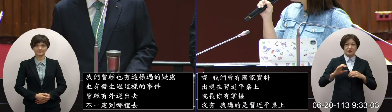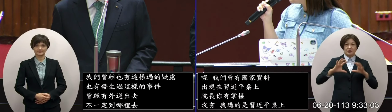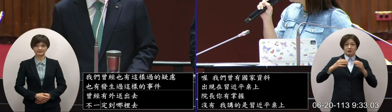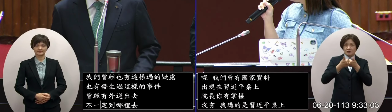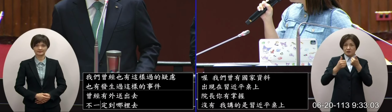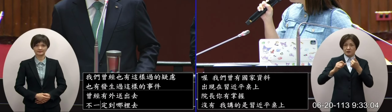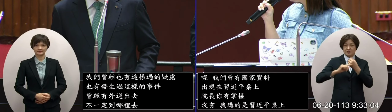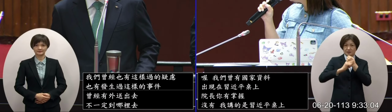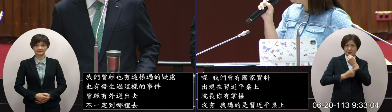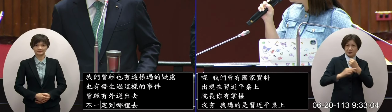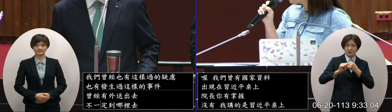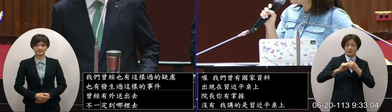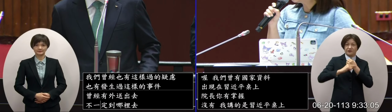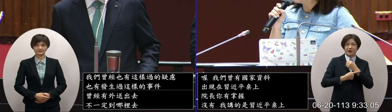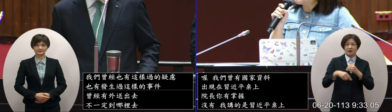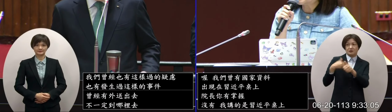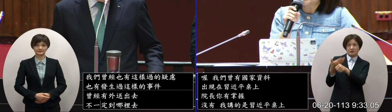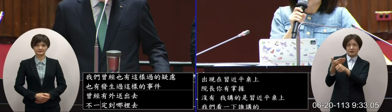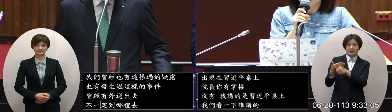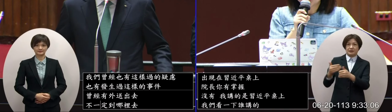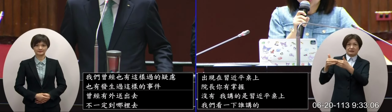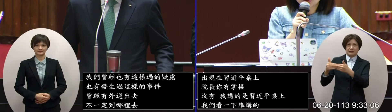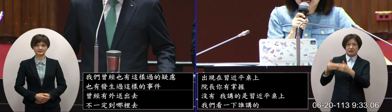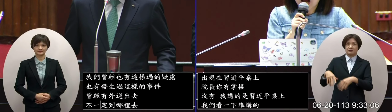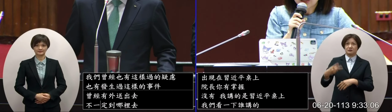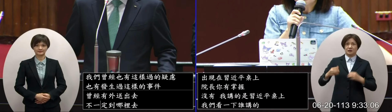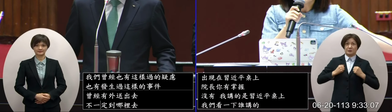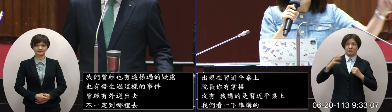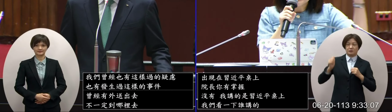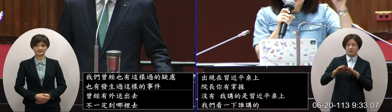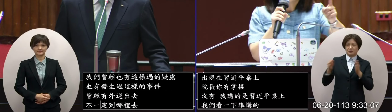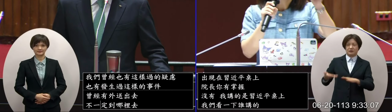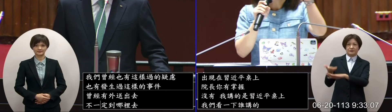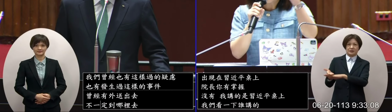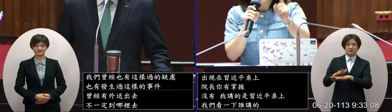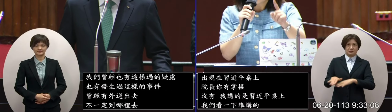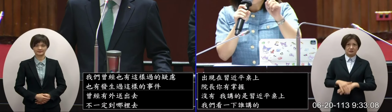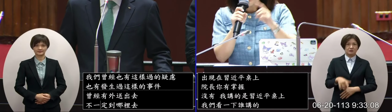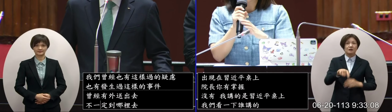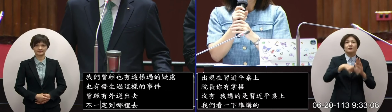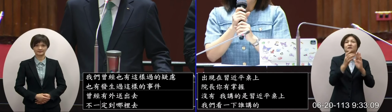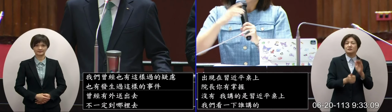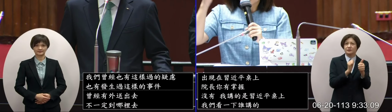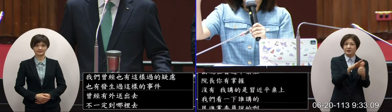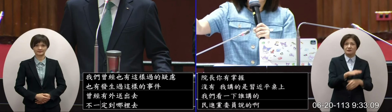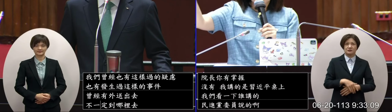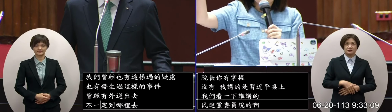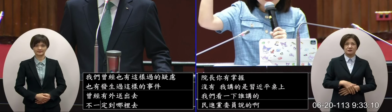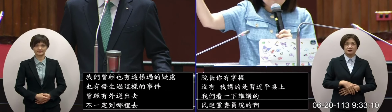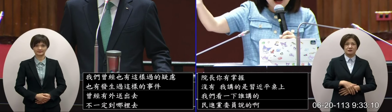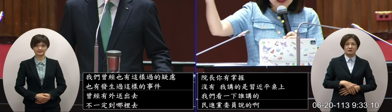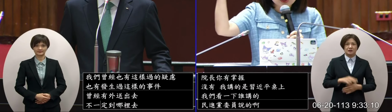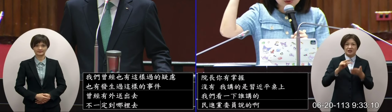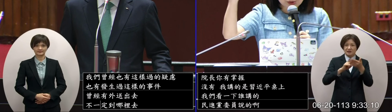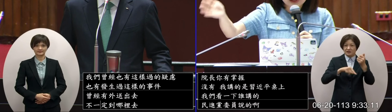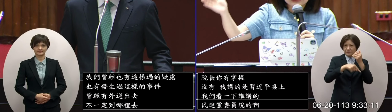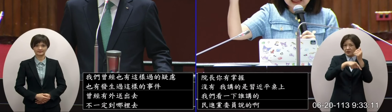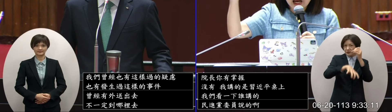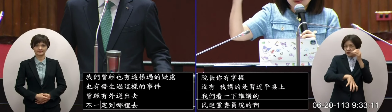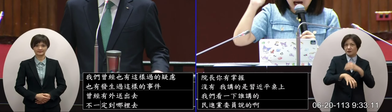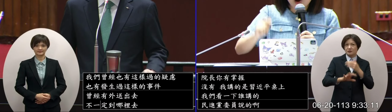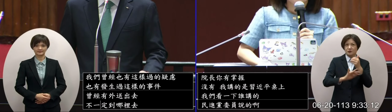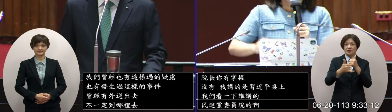被带到中国去，而且出现在习近平桌上，这些 院长，我告诉你，都是在我们立法院所